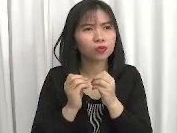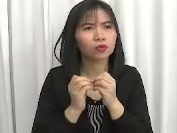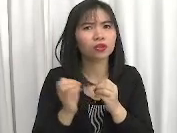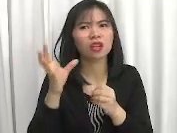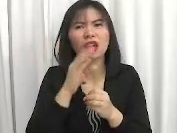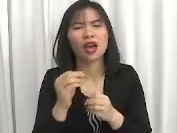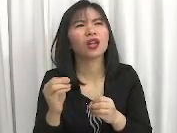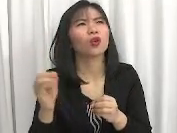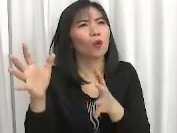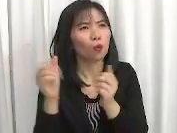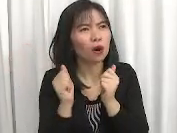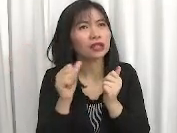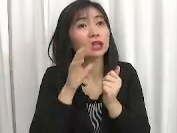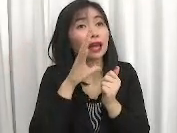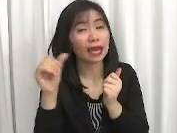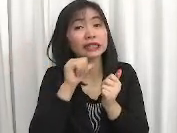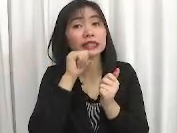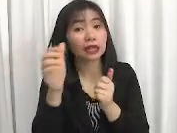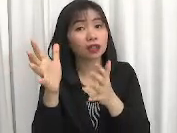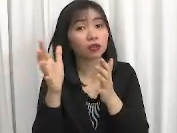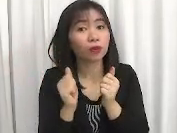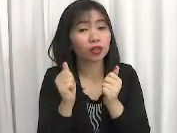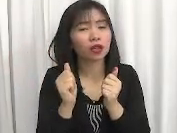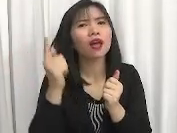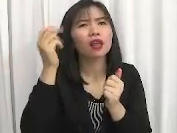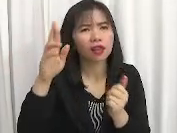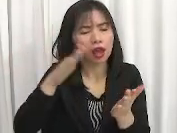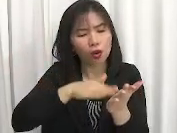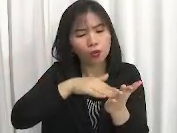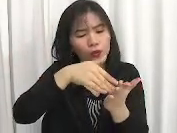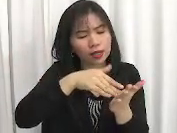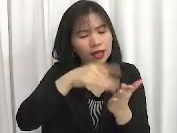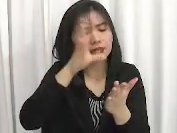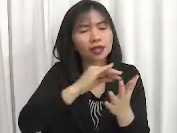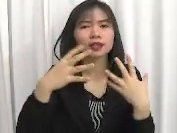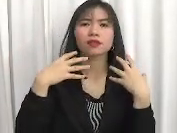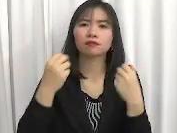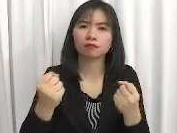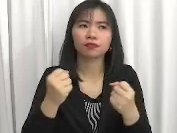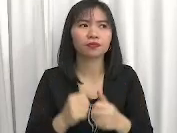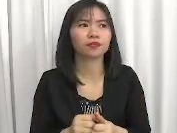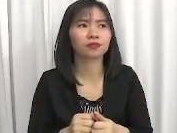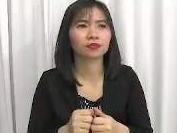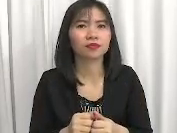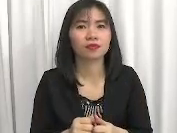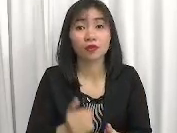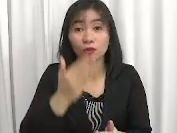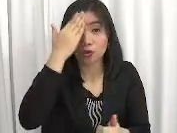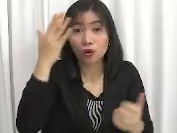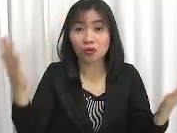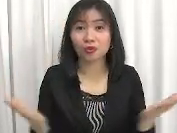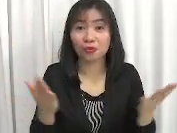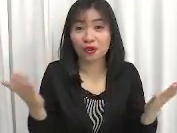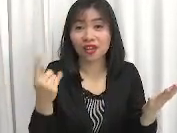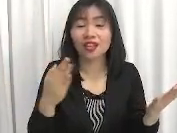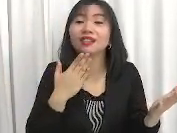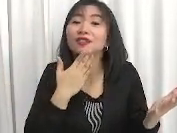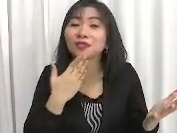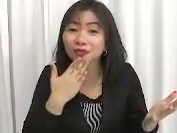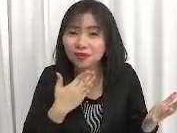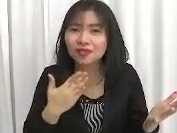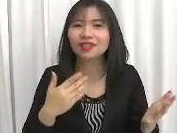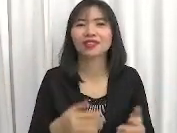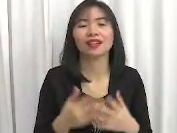hindi gusto. Diba? Ano ang kanyang kahinaan. Yeah. Ay, hindi, ito, hindi lang naman pagmamatay. Alamin kung nasaan ang kiliti. Ayun. Ito yung sabi nga